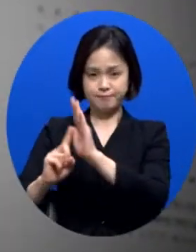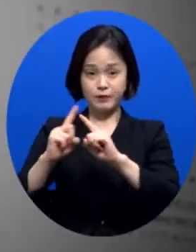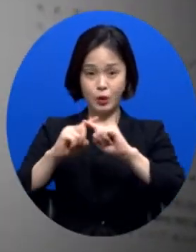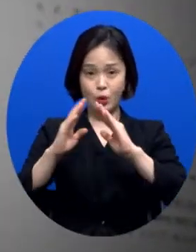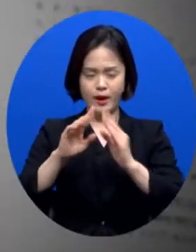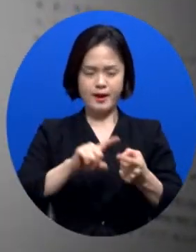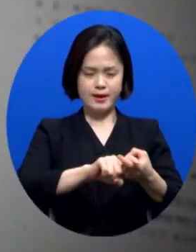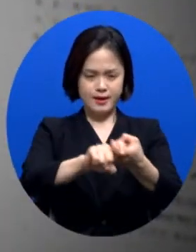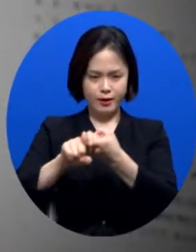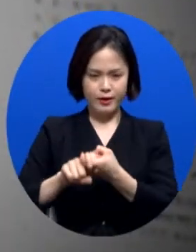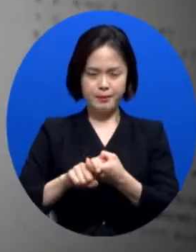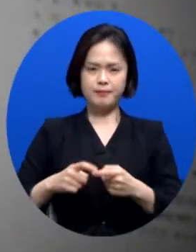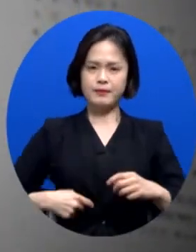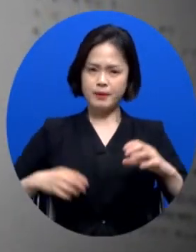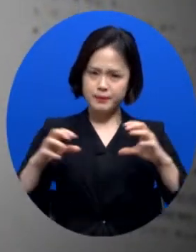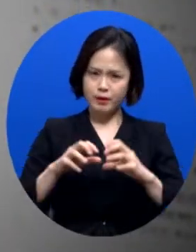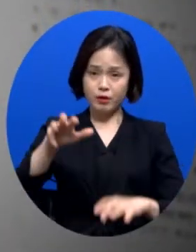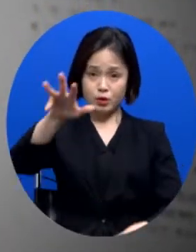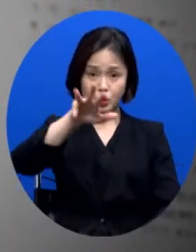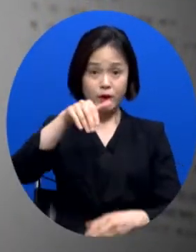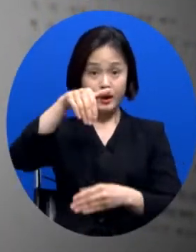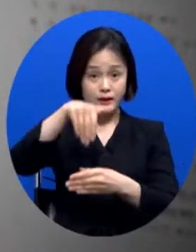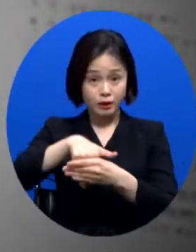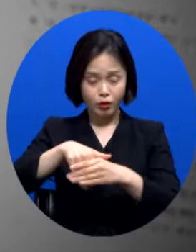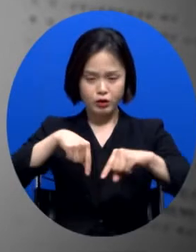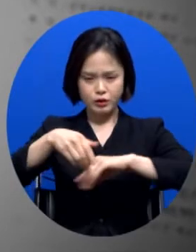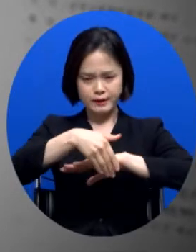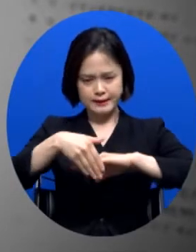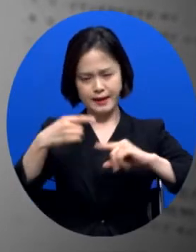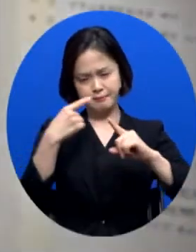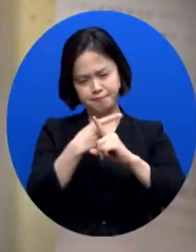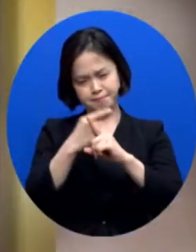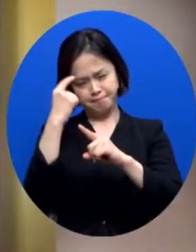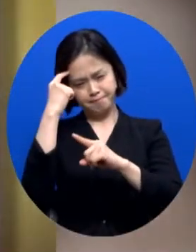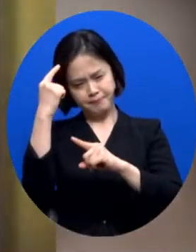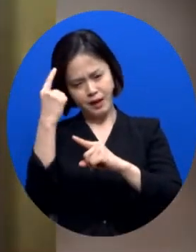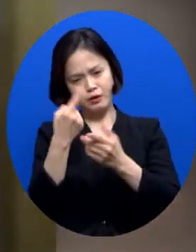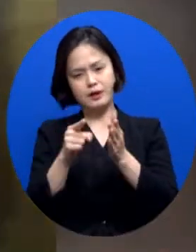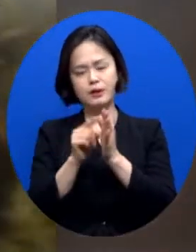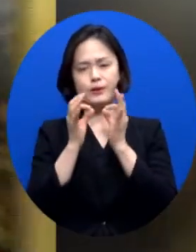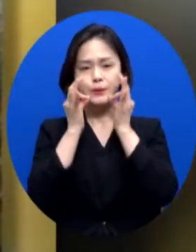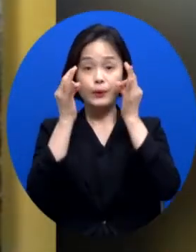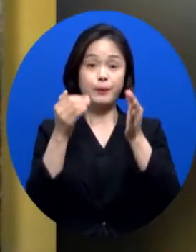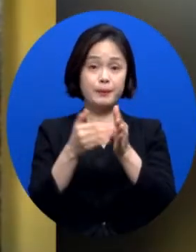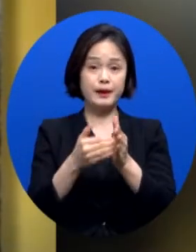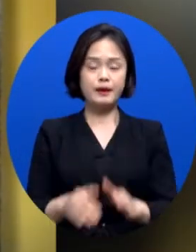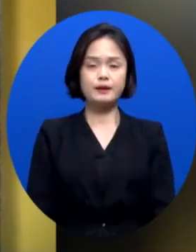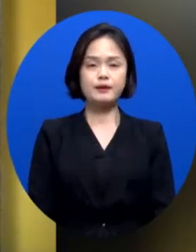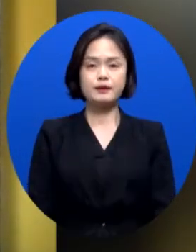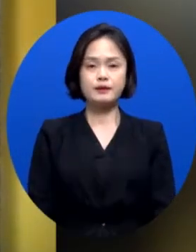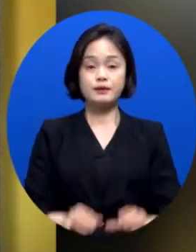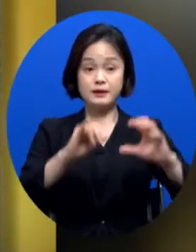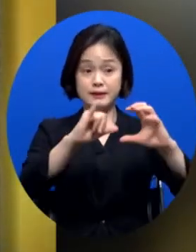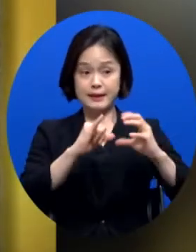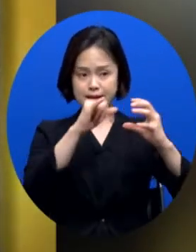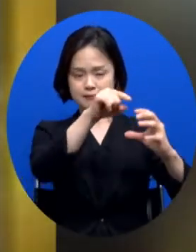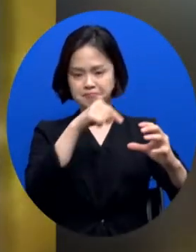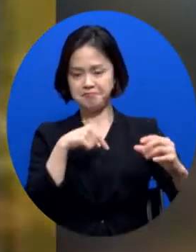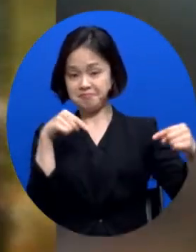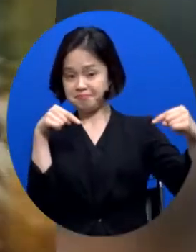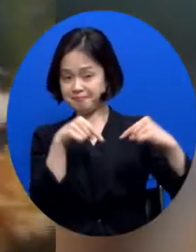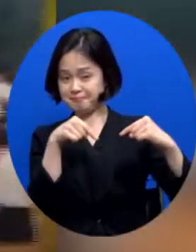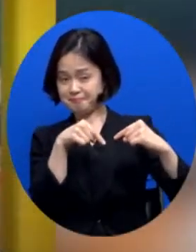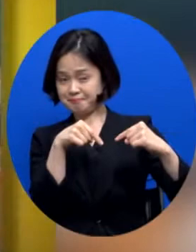연합과 협력, 총회선거 정책 개발 등의 노력을 기울였습니다. 특히 세상과 타협하지 않은